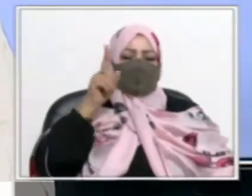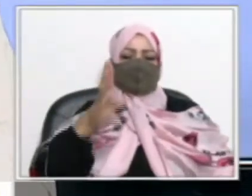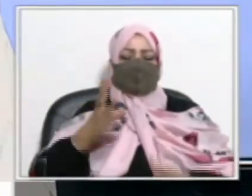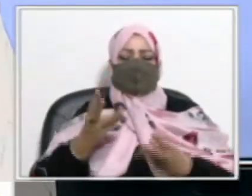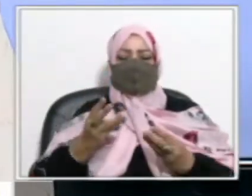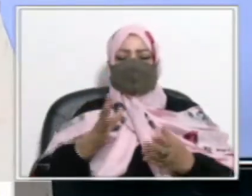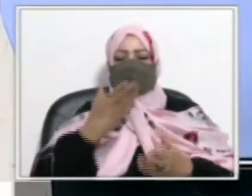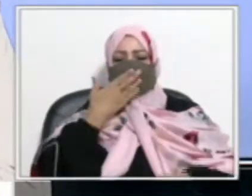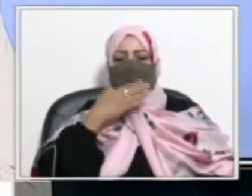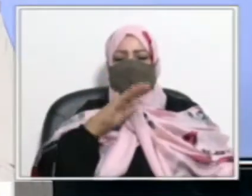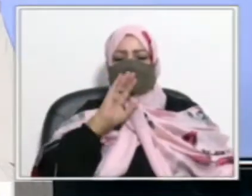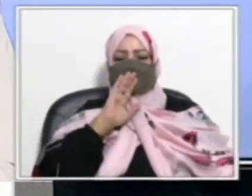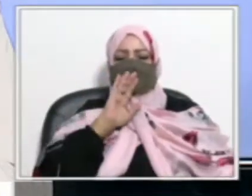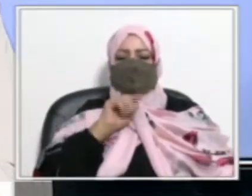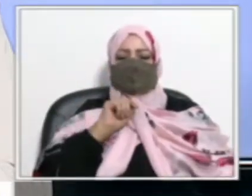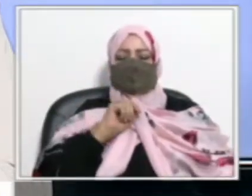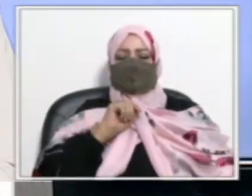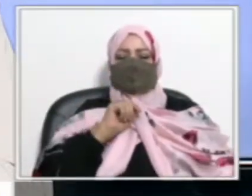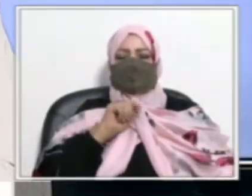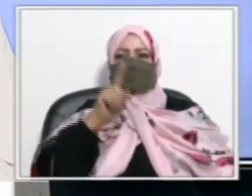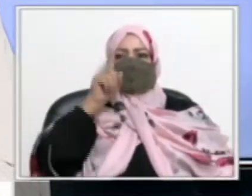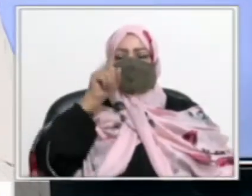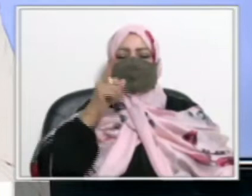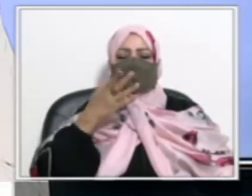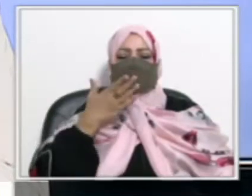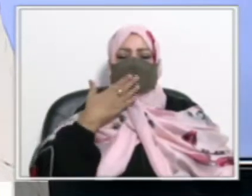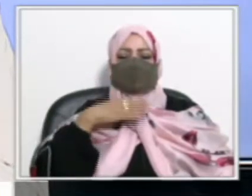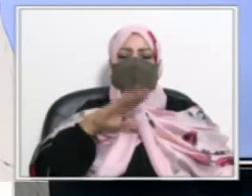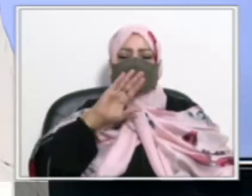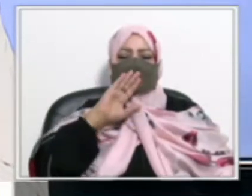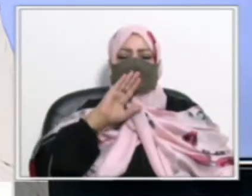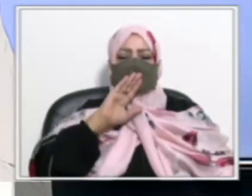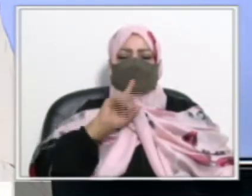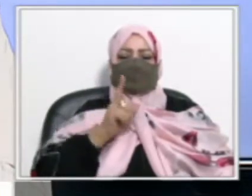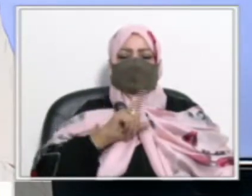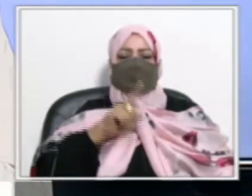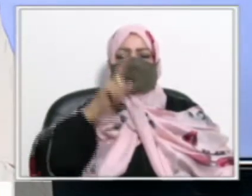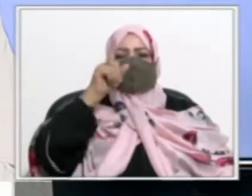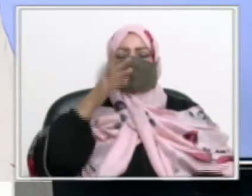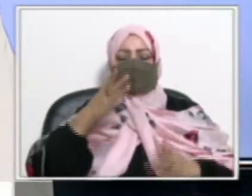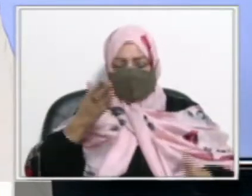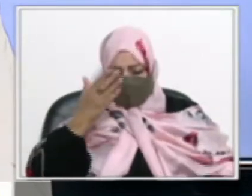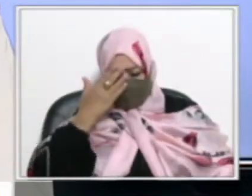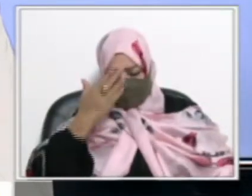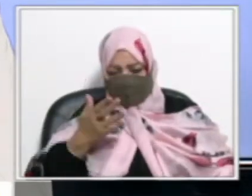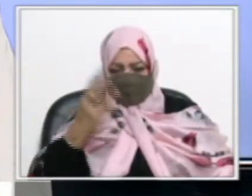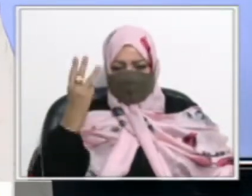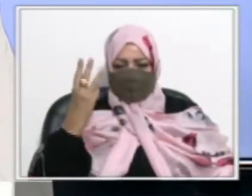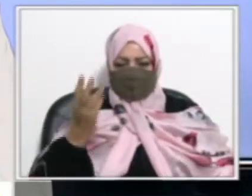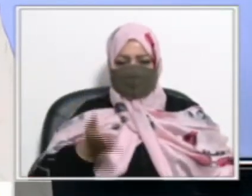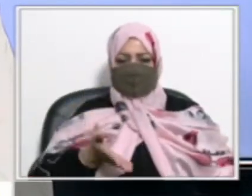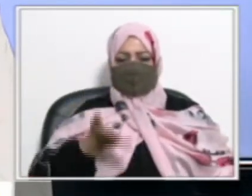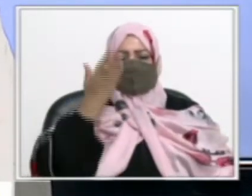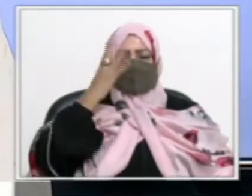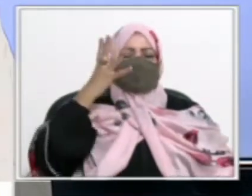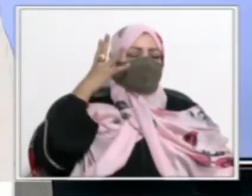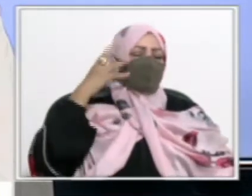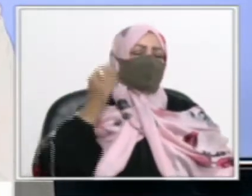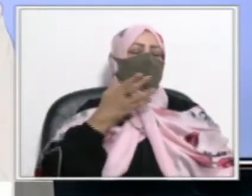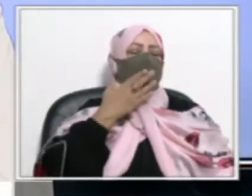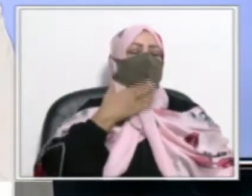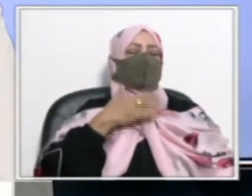هايم وسجد دون أن يكبر، فنقول له اسجد سجدتين قبل السلام، لأن ترك المستحبات والسنن